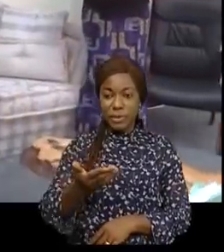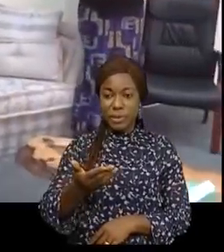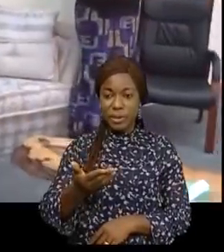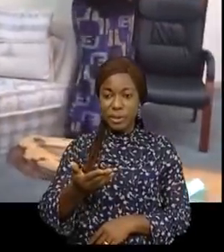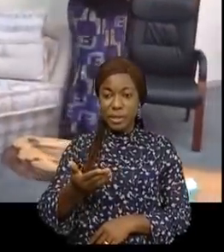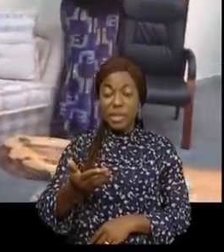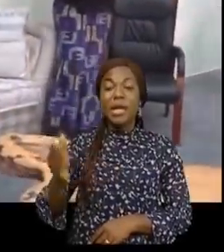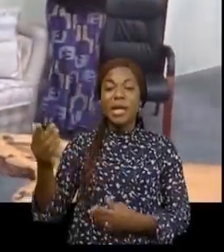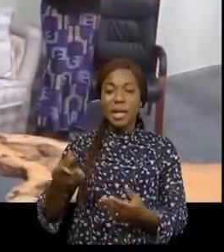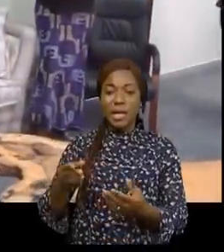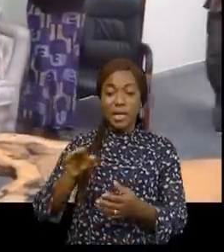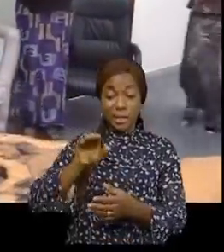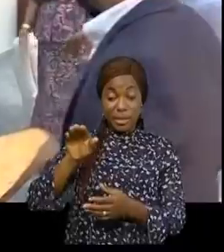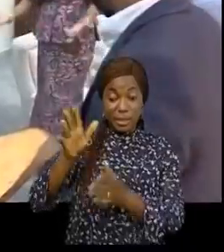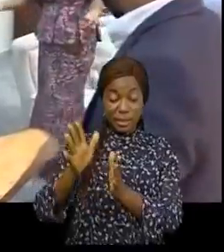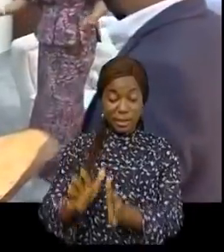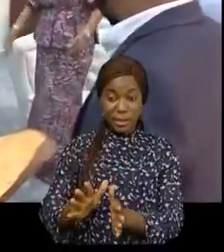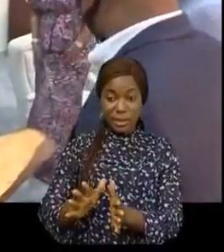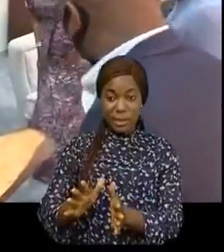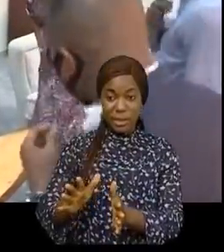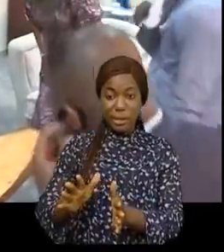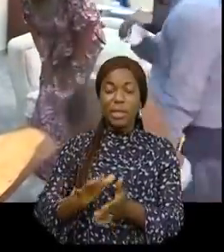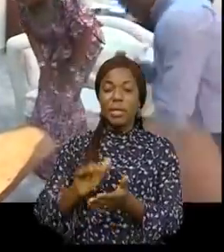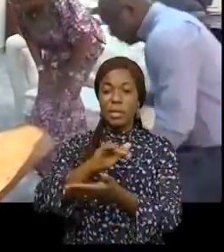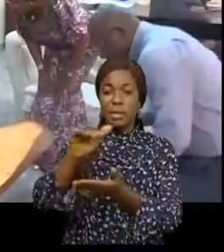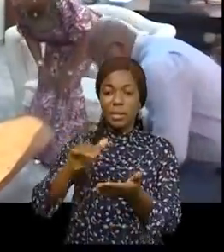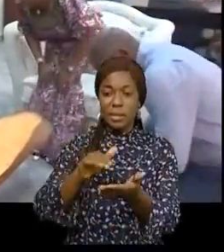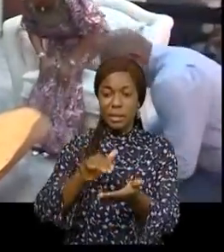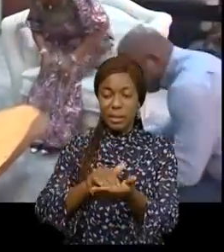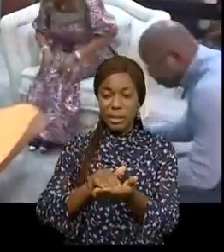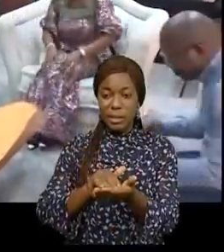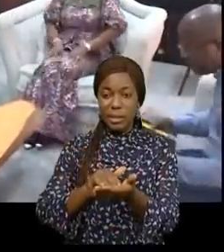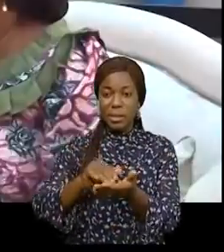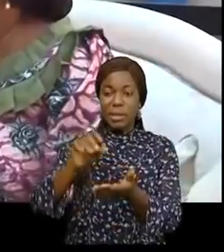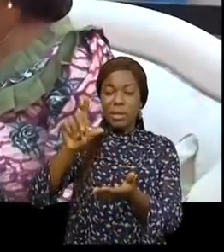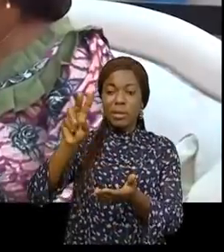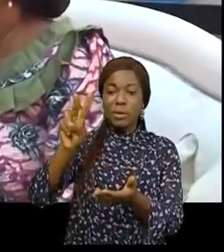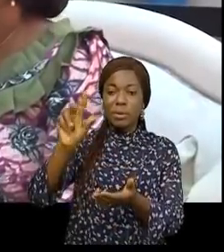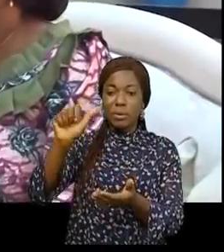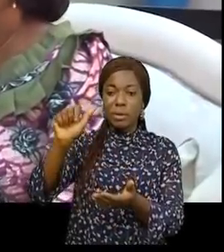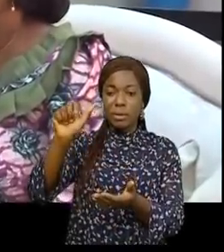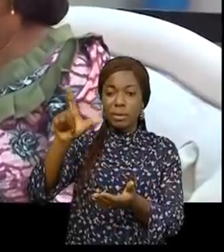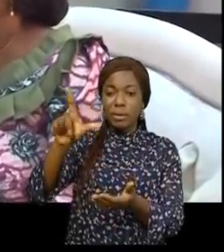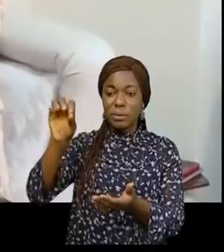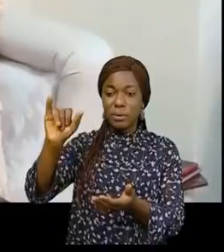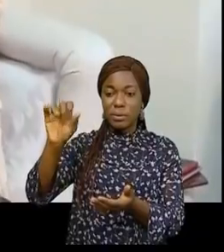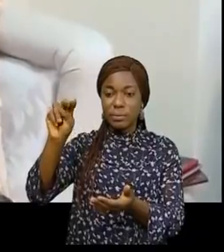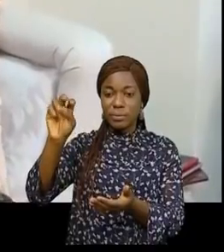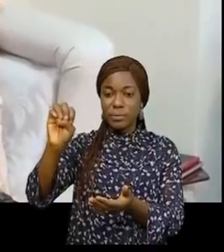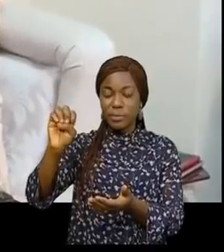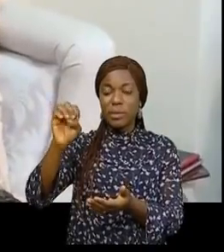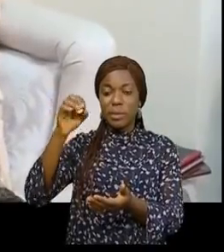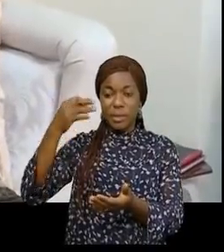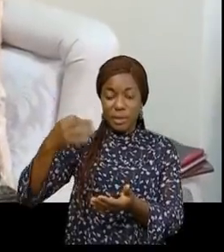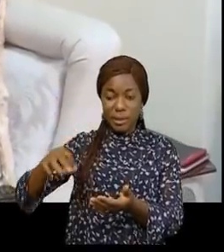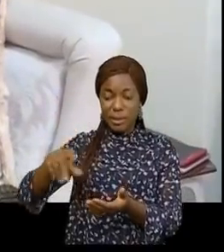générale directrice du Centre Wallonie-Bruxelles, Catherine Braille. Au-delà de simples présentations des civilités, Madame Braille a fait part à